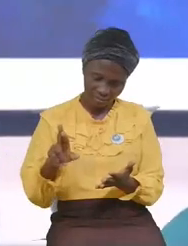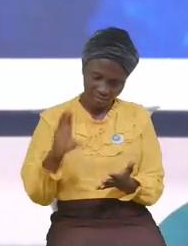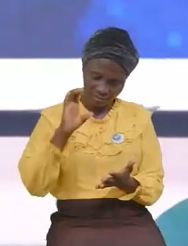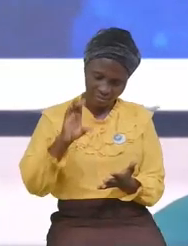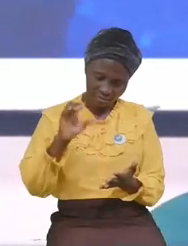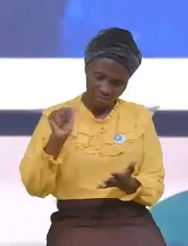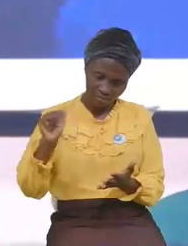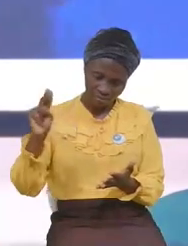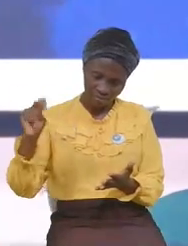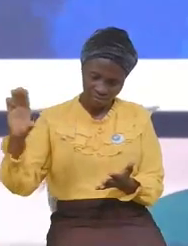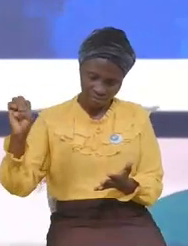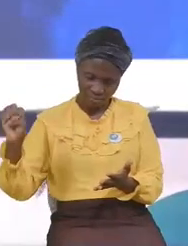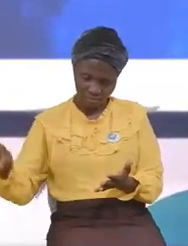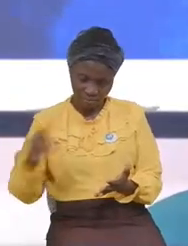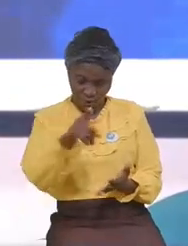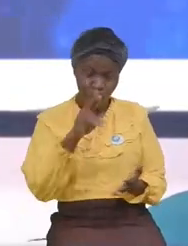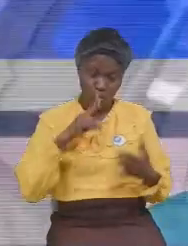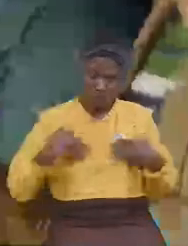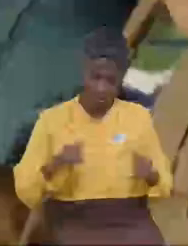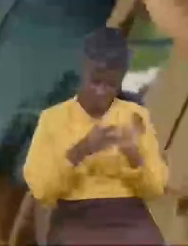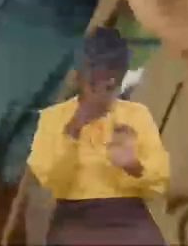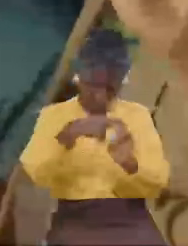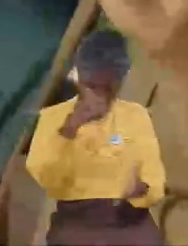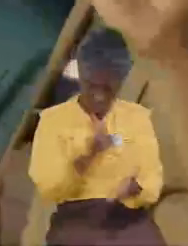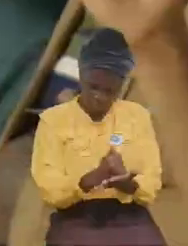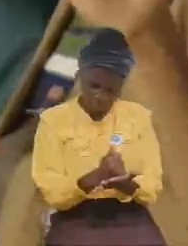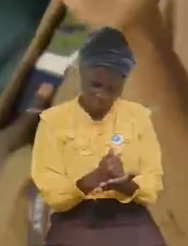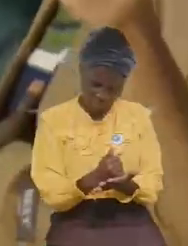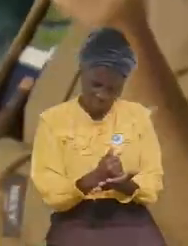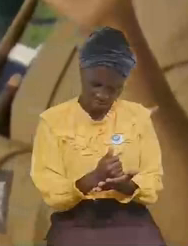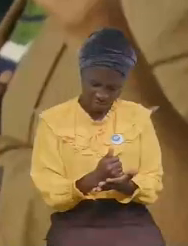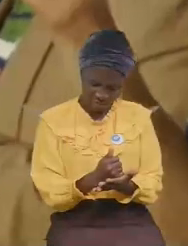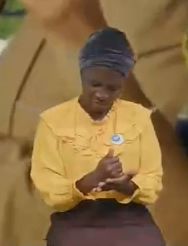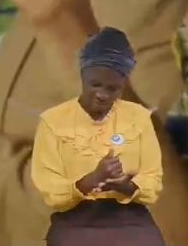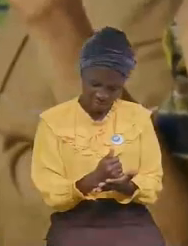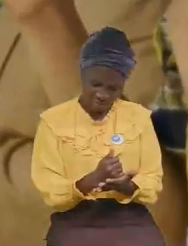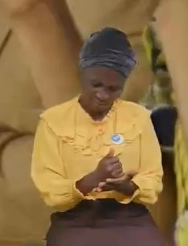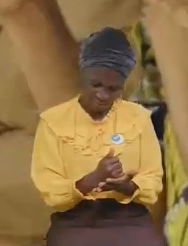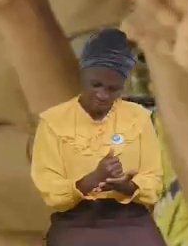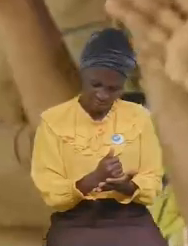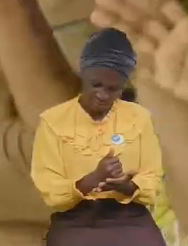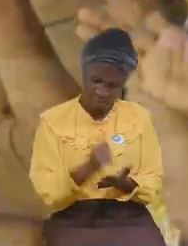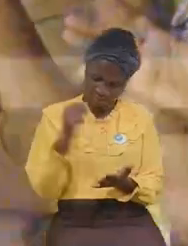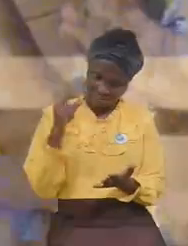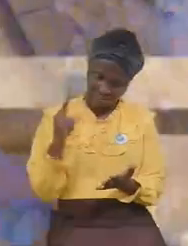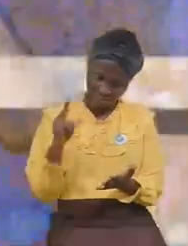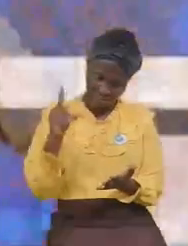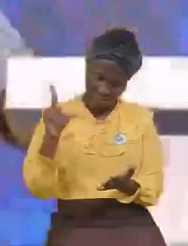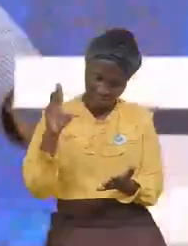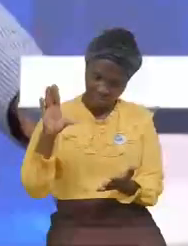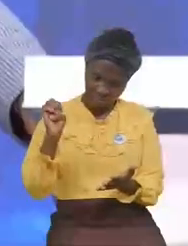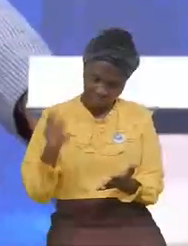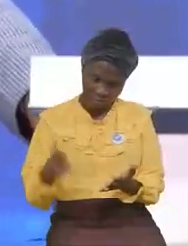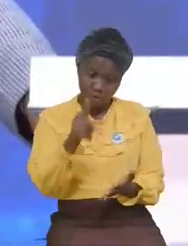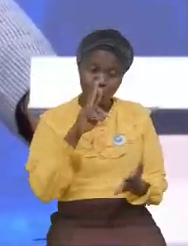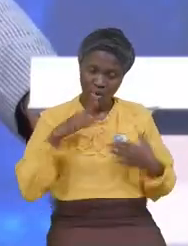Le cancer, tu es parfaitement guéri au nom de Jésus-Christ. L'ulcère, tu es